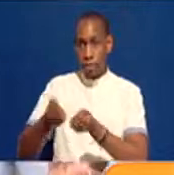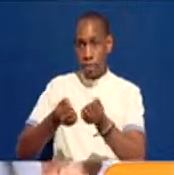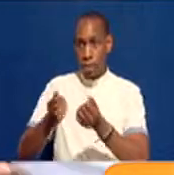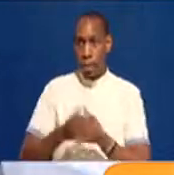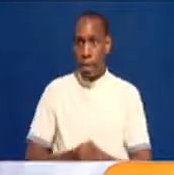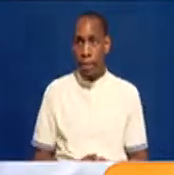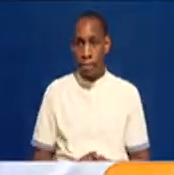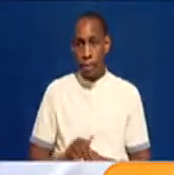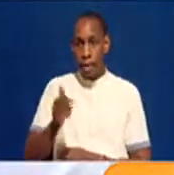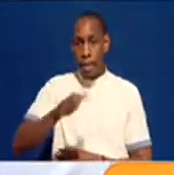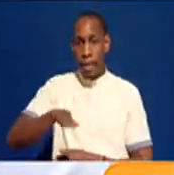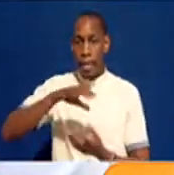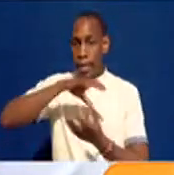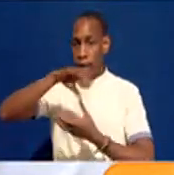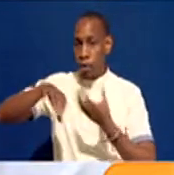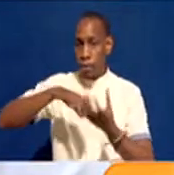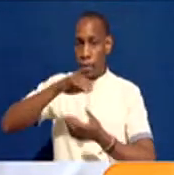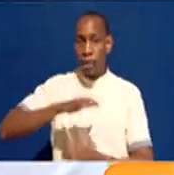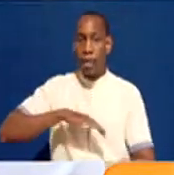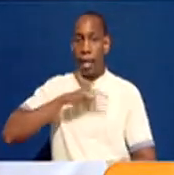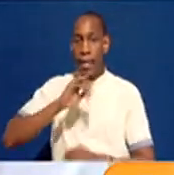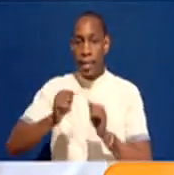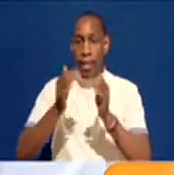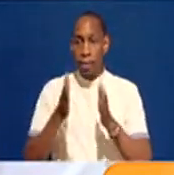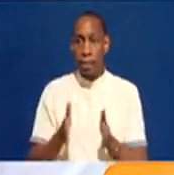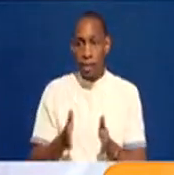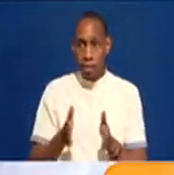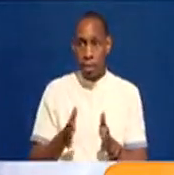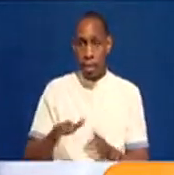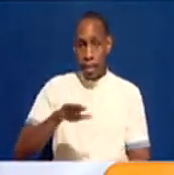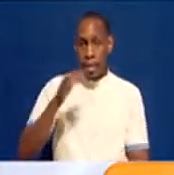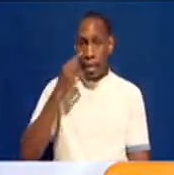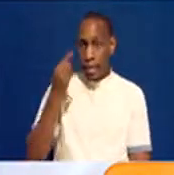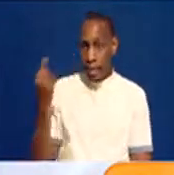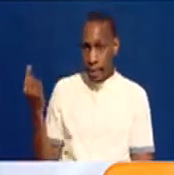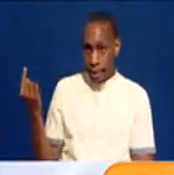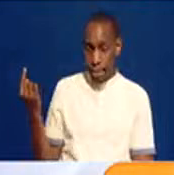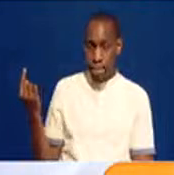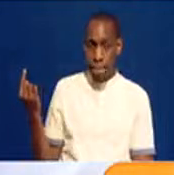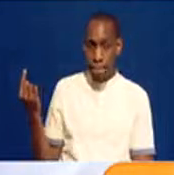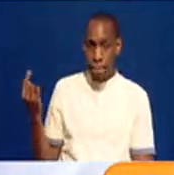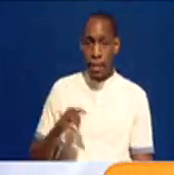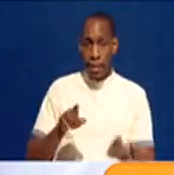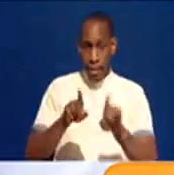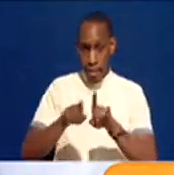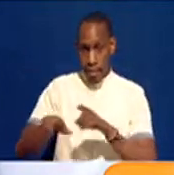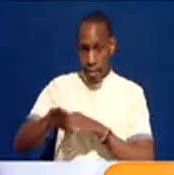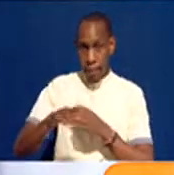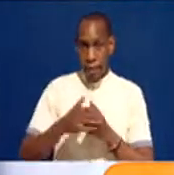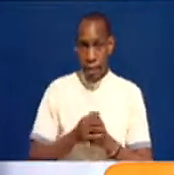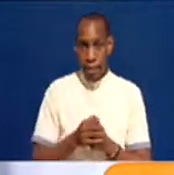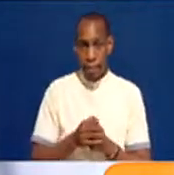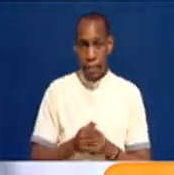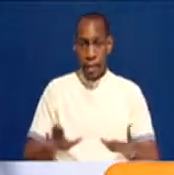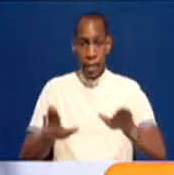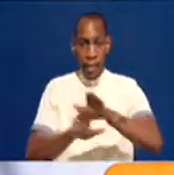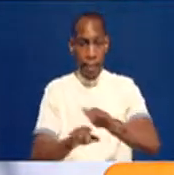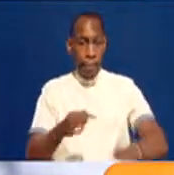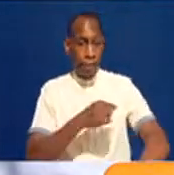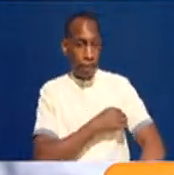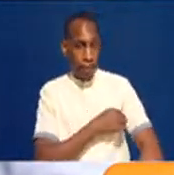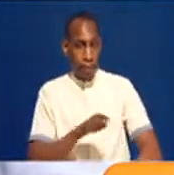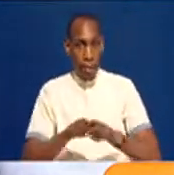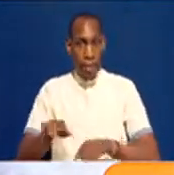Eneo lingine la kukanganya katika kifo cha Arshad Sharif ni eneo hili la Ensonorua, ambapo naibu chifu katika eneo